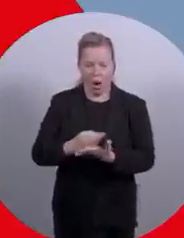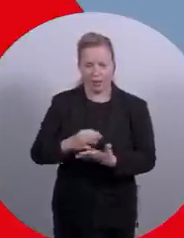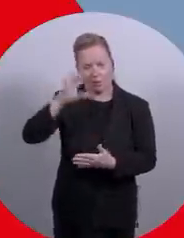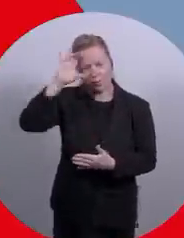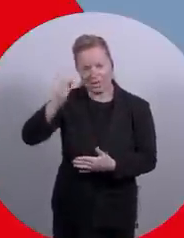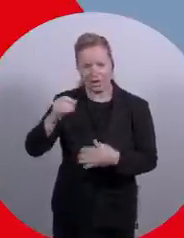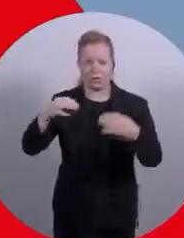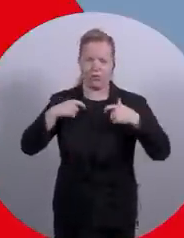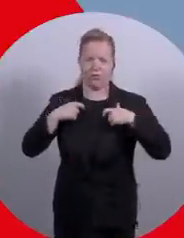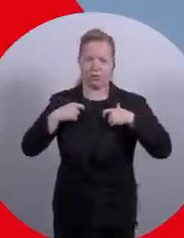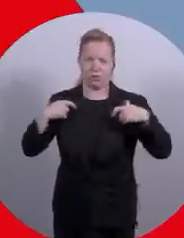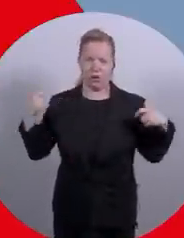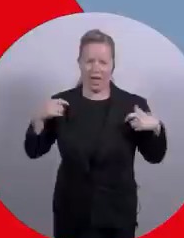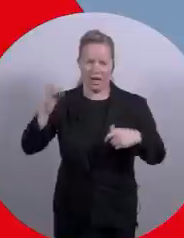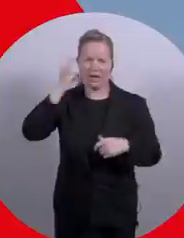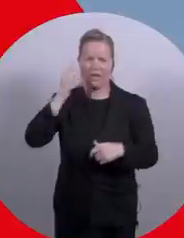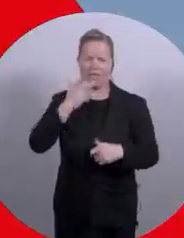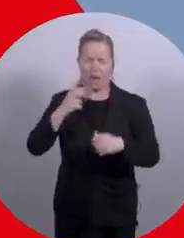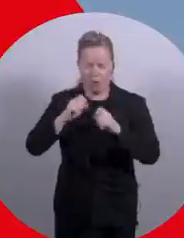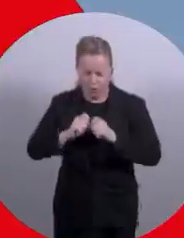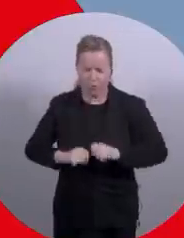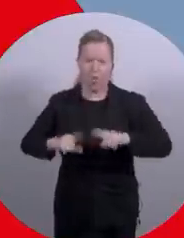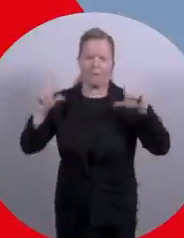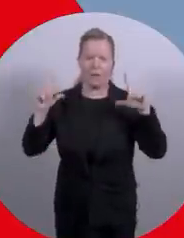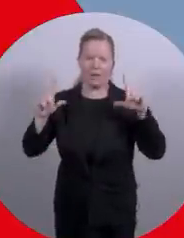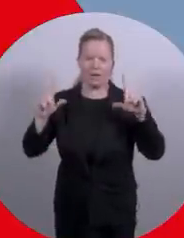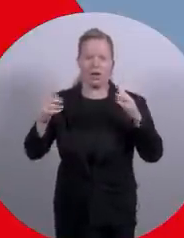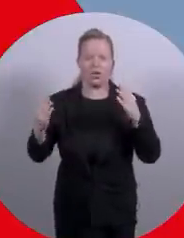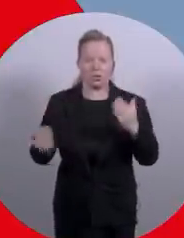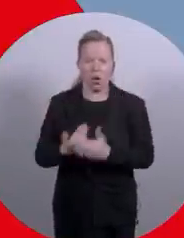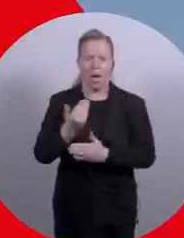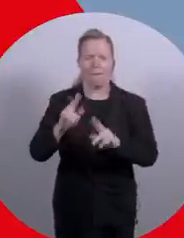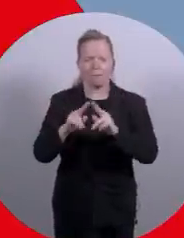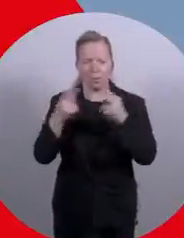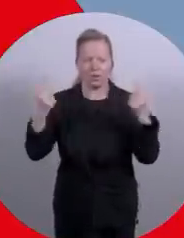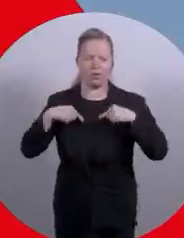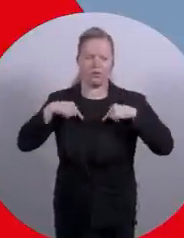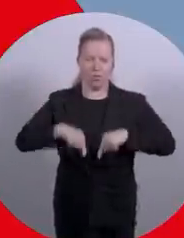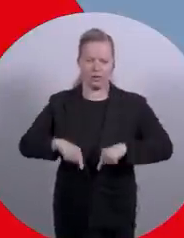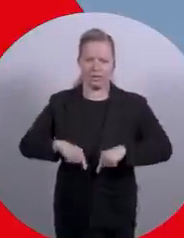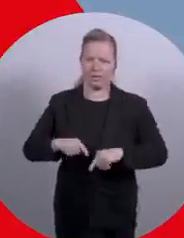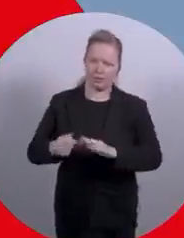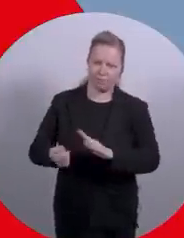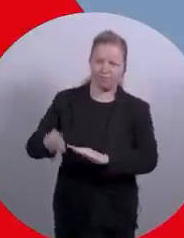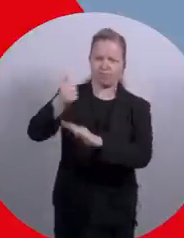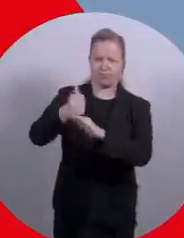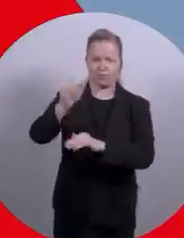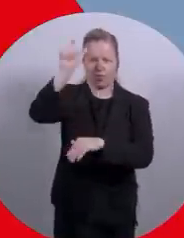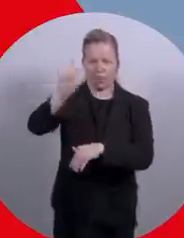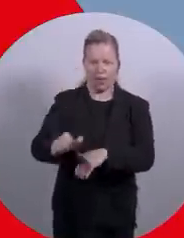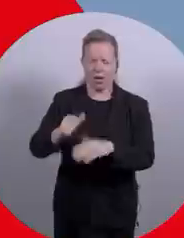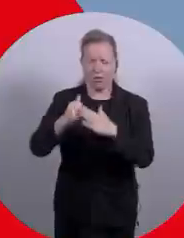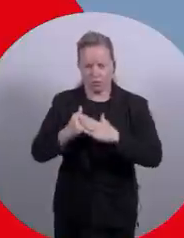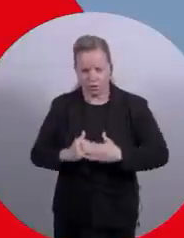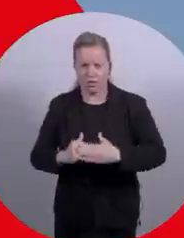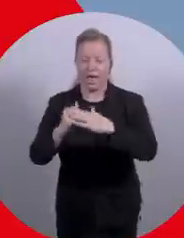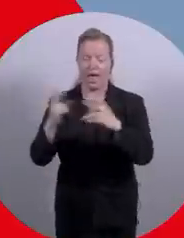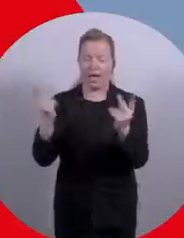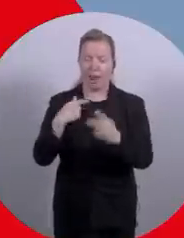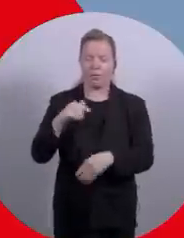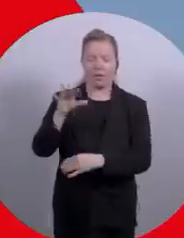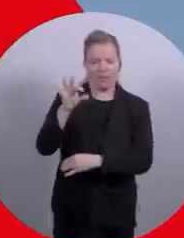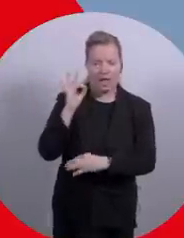bezirksfunktionärin werde ich Vorbild sein ich unterstütze den neuen Bundesvorsitzenden mit all meiner Kraft egal ob ich ihn gewählt habe oder nicht